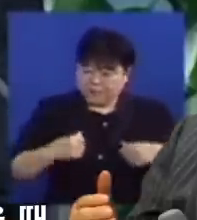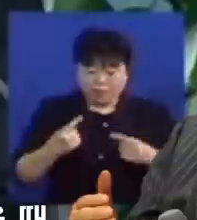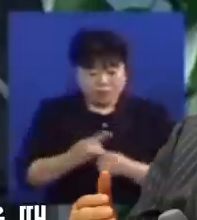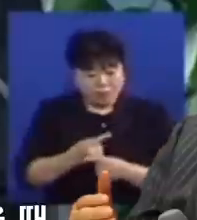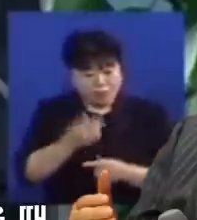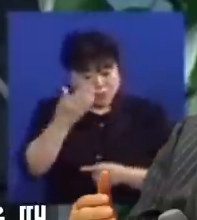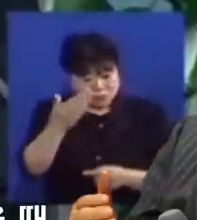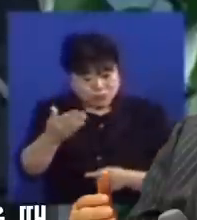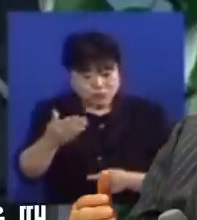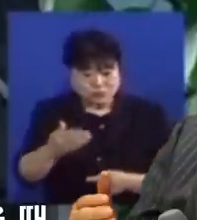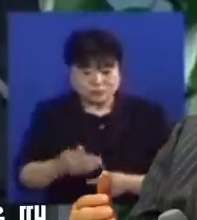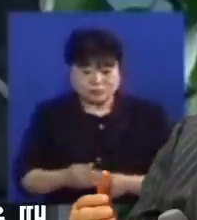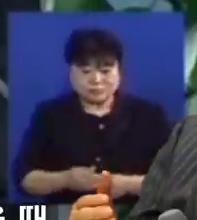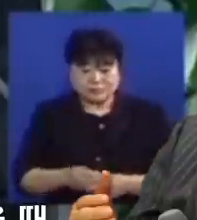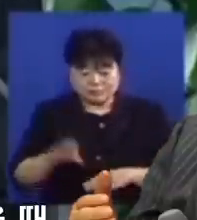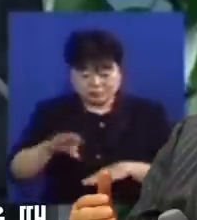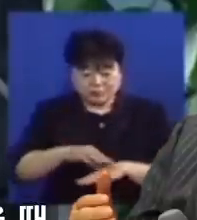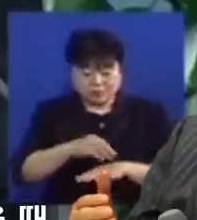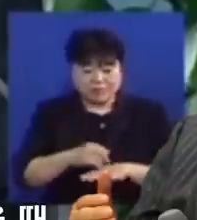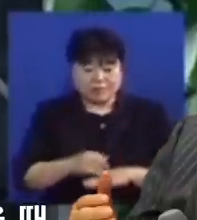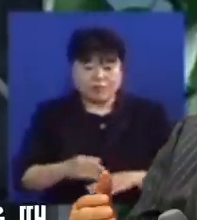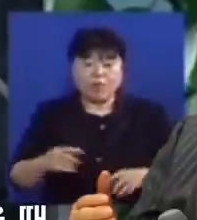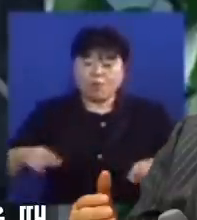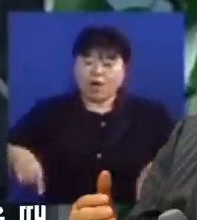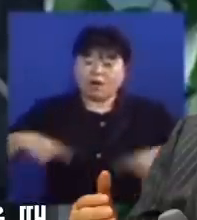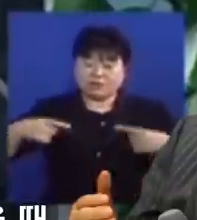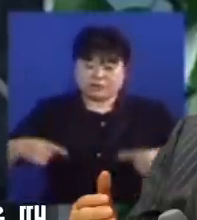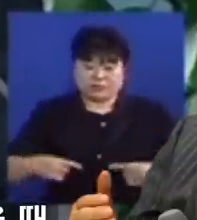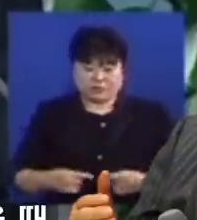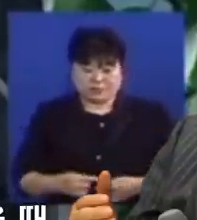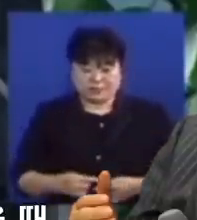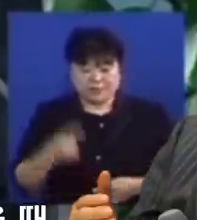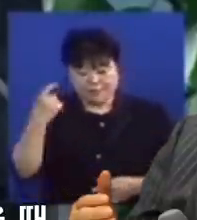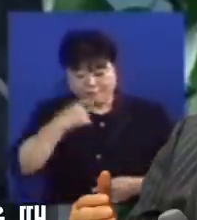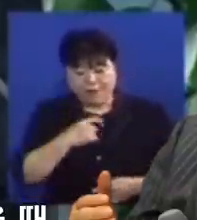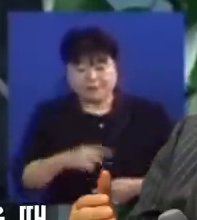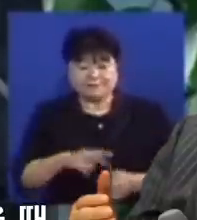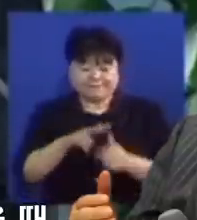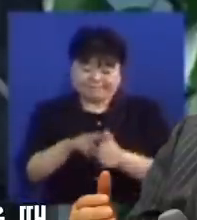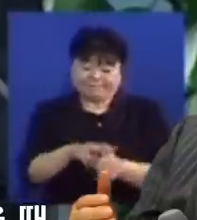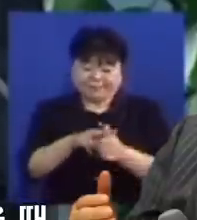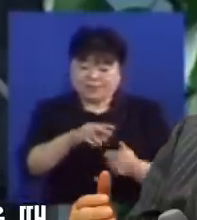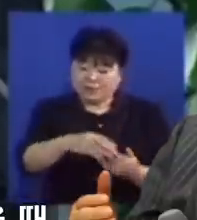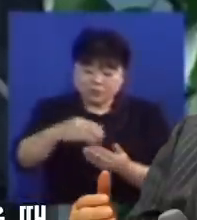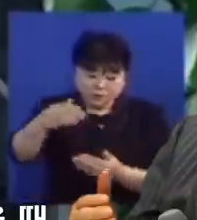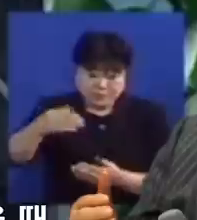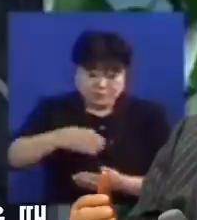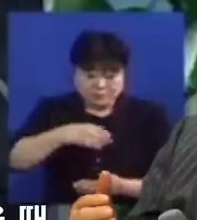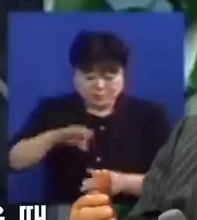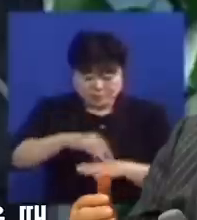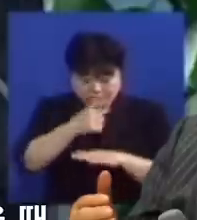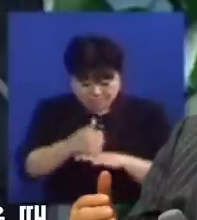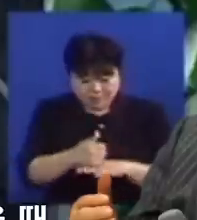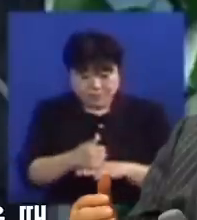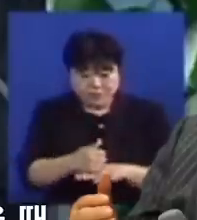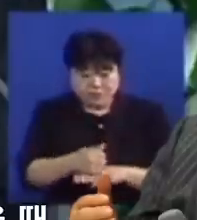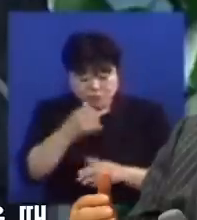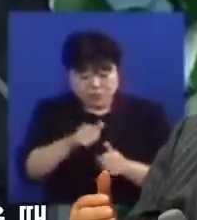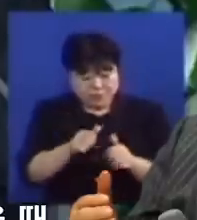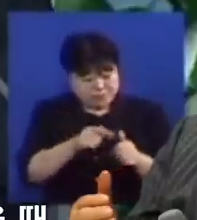그리고 황금소리에 태워서 임금님으로 가는데 임금님이 당신이 요셉이냐?